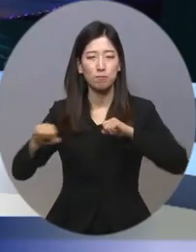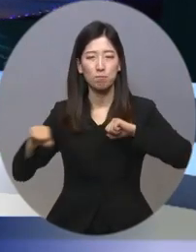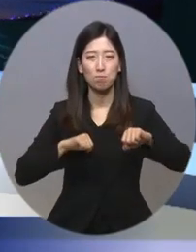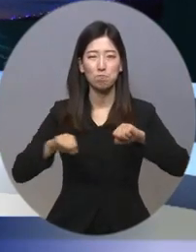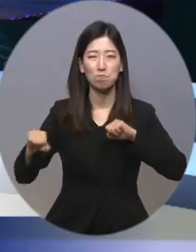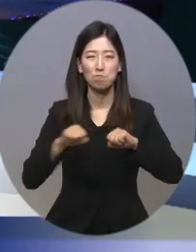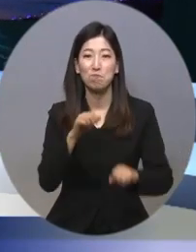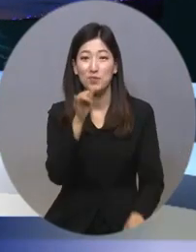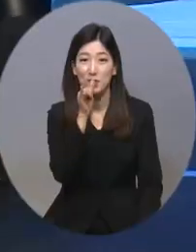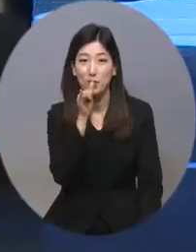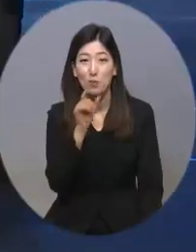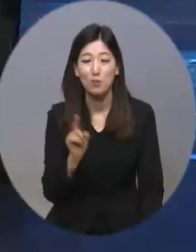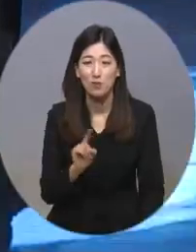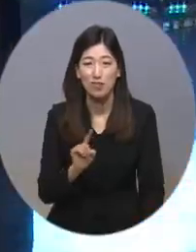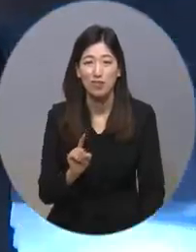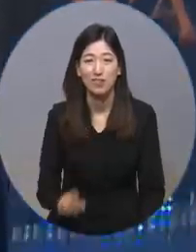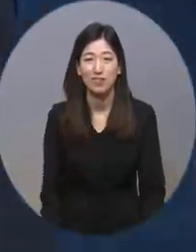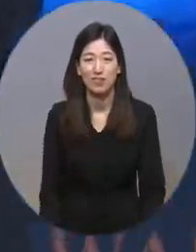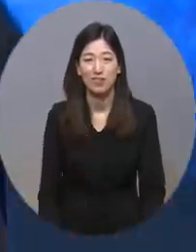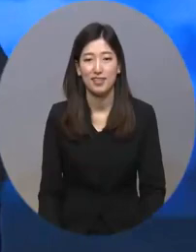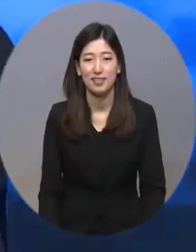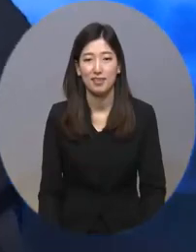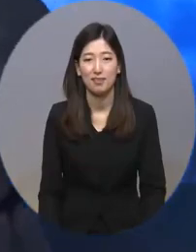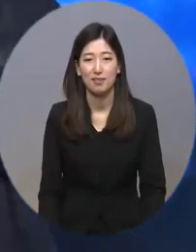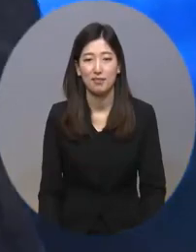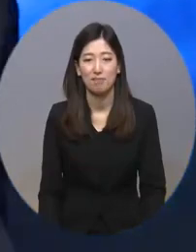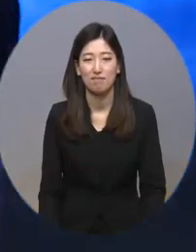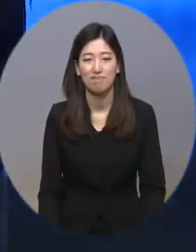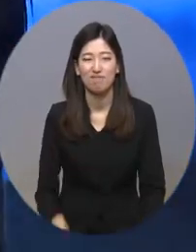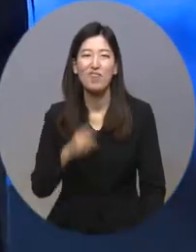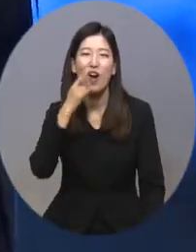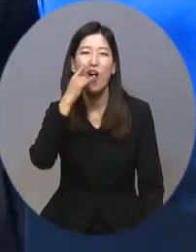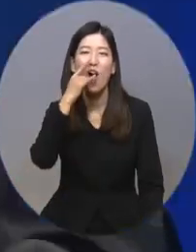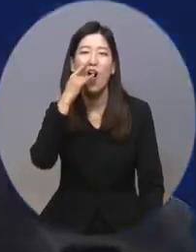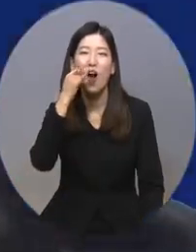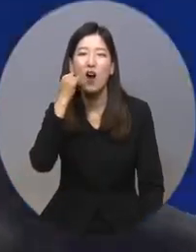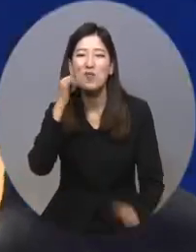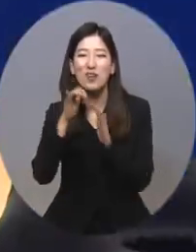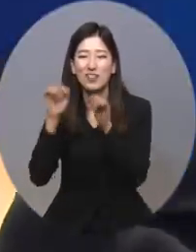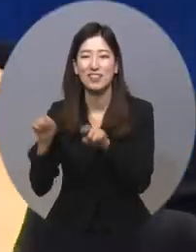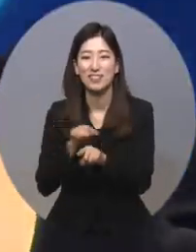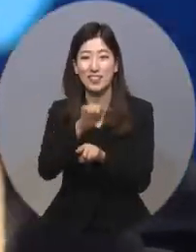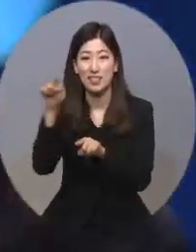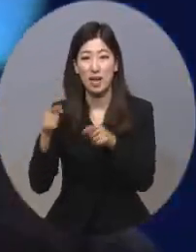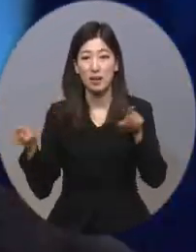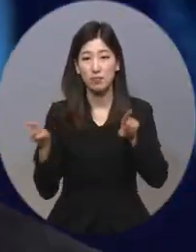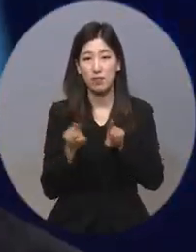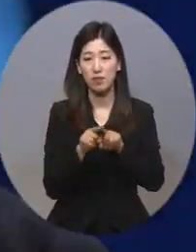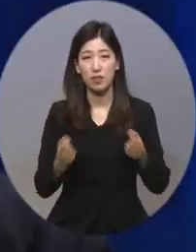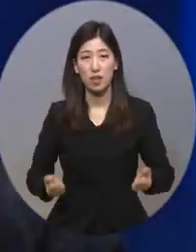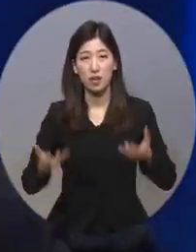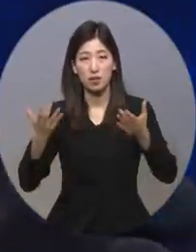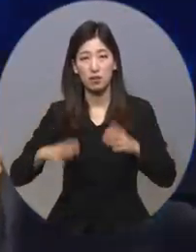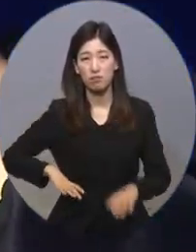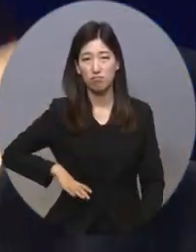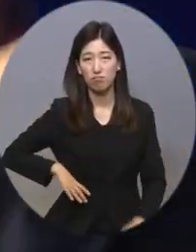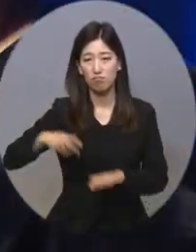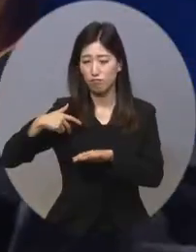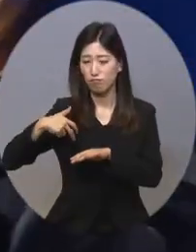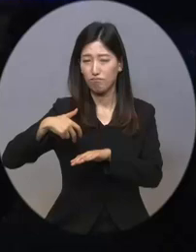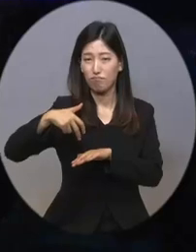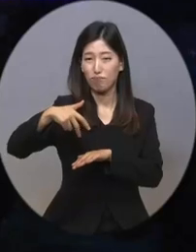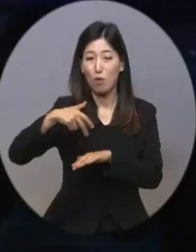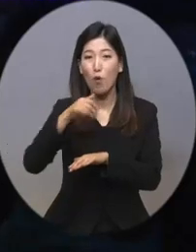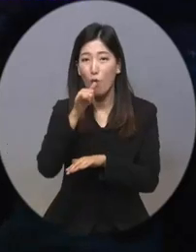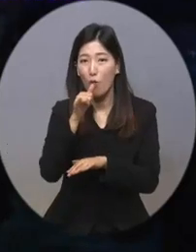전합니다 무기나 다해 주요 어머니들과 함께 하는 축제의 장이 열렸습니다 지난달